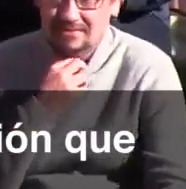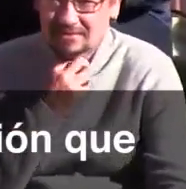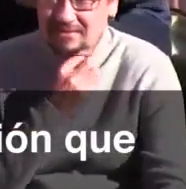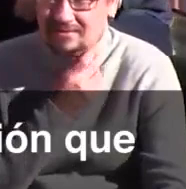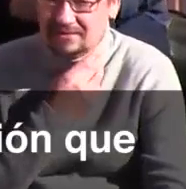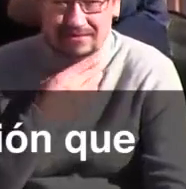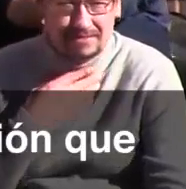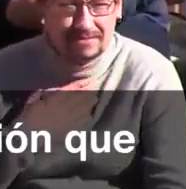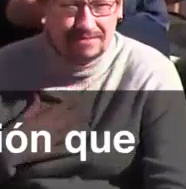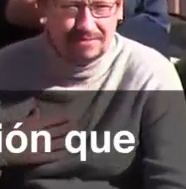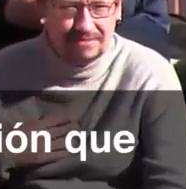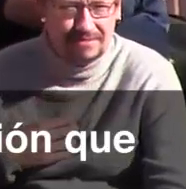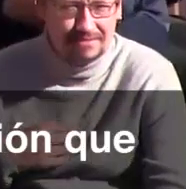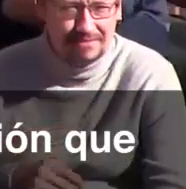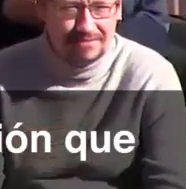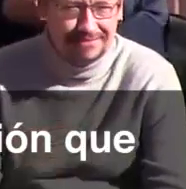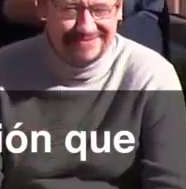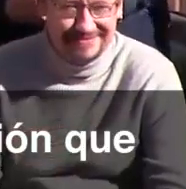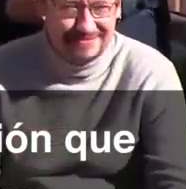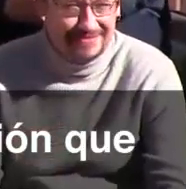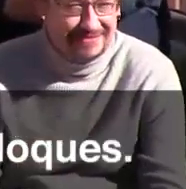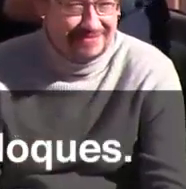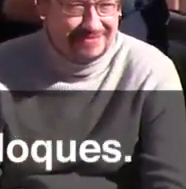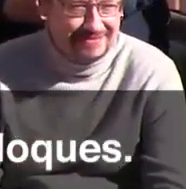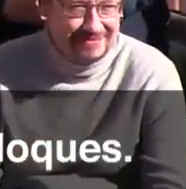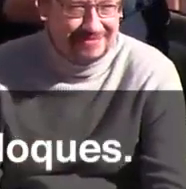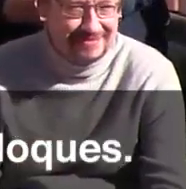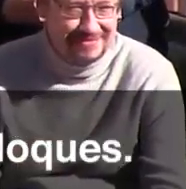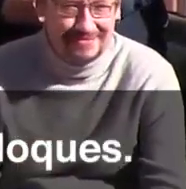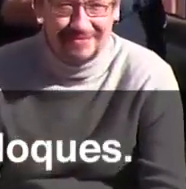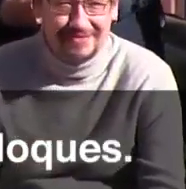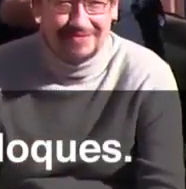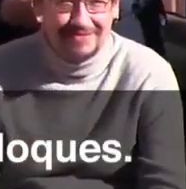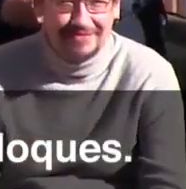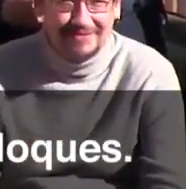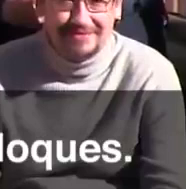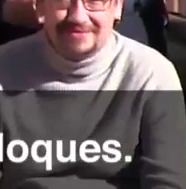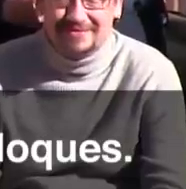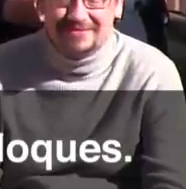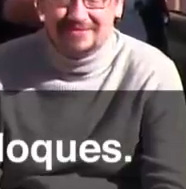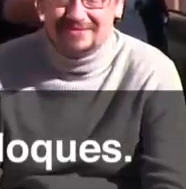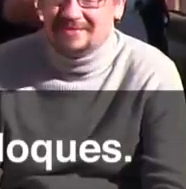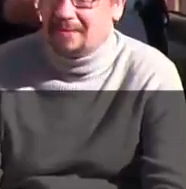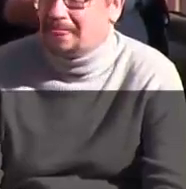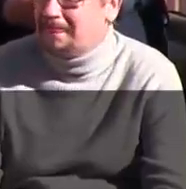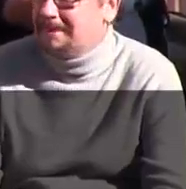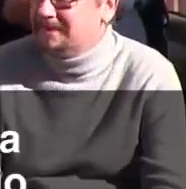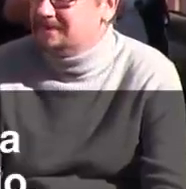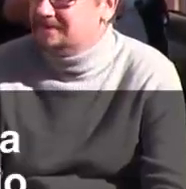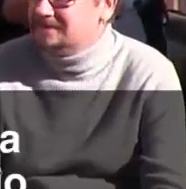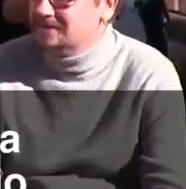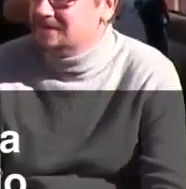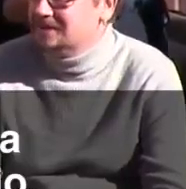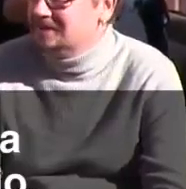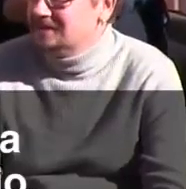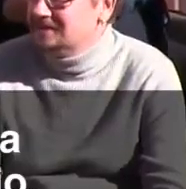l'única opció que planteja una proposta seriosa, viable i creïble per superar la política de blocs. És